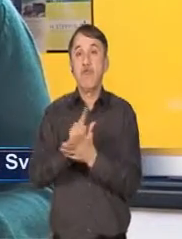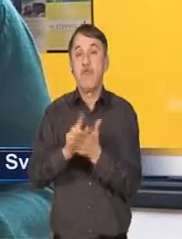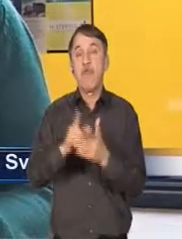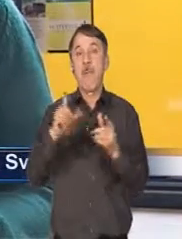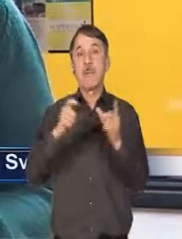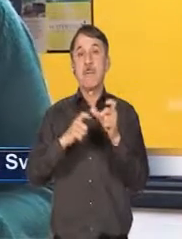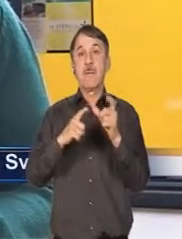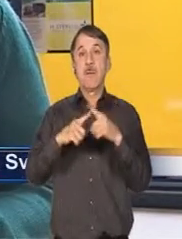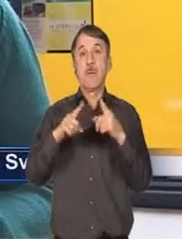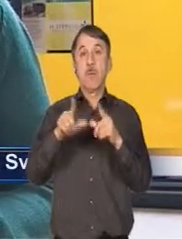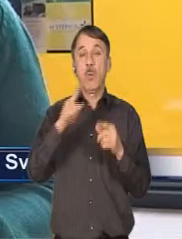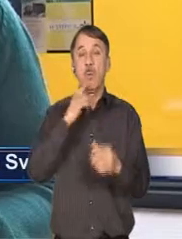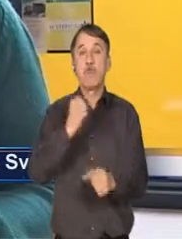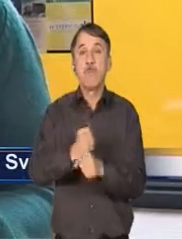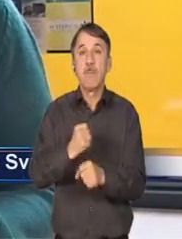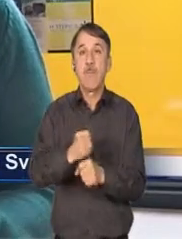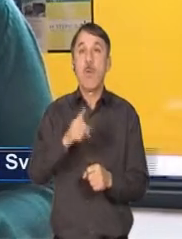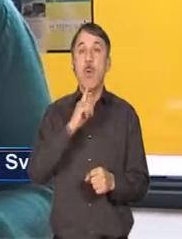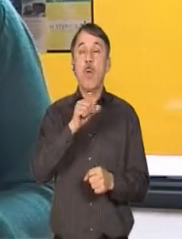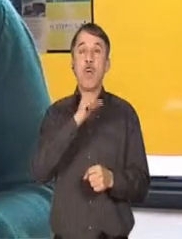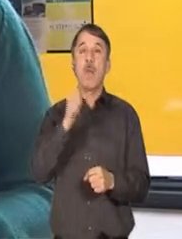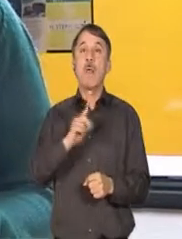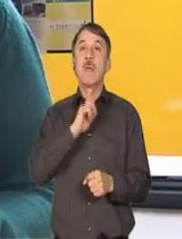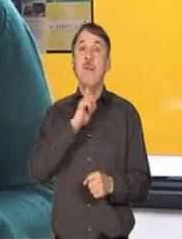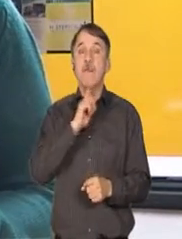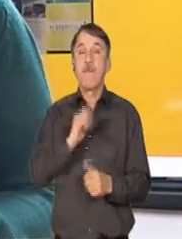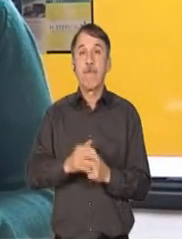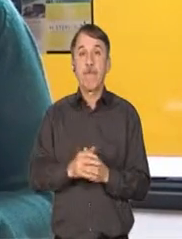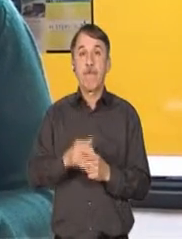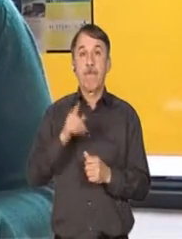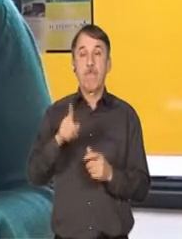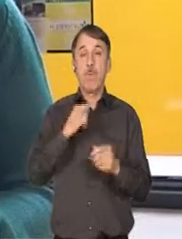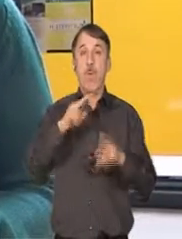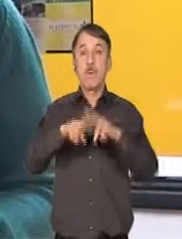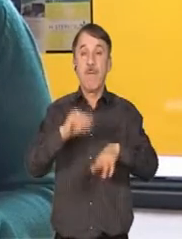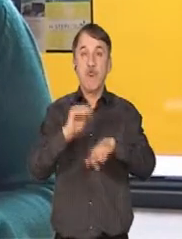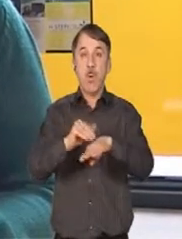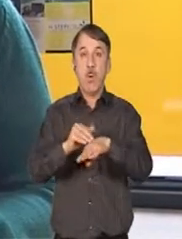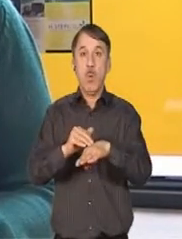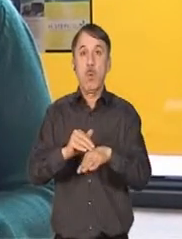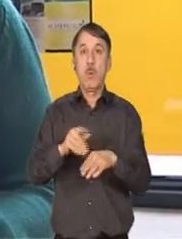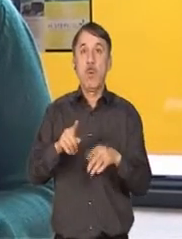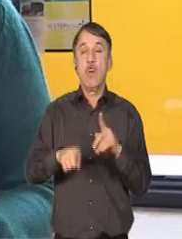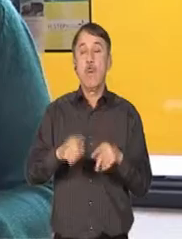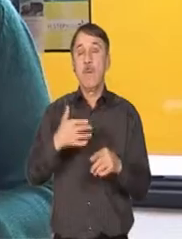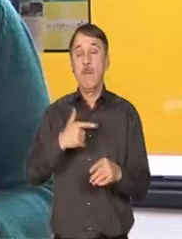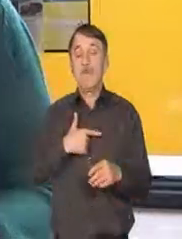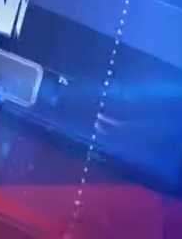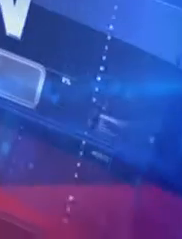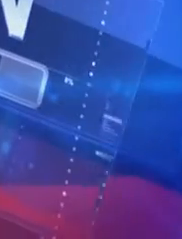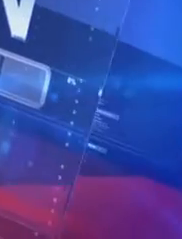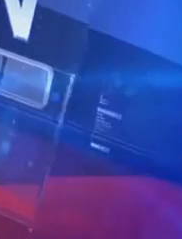na ulici i sat manje rada za to dete. I to je ono nešto, to je poruka koja je poslata zahvaljujući